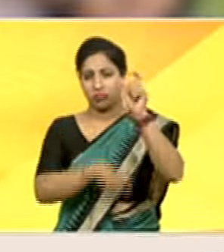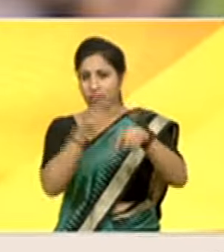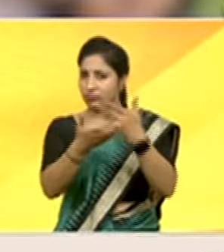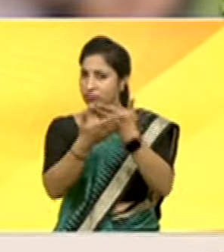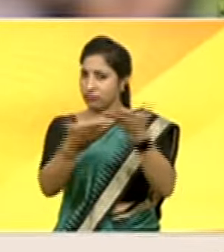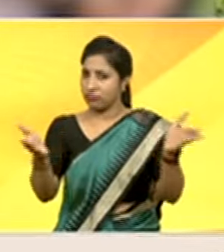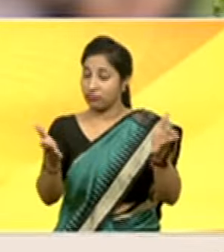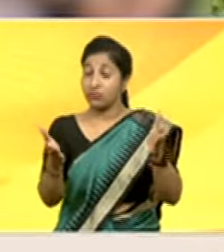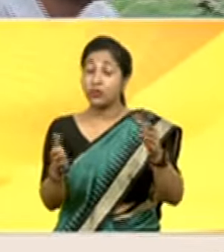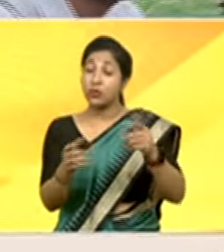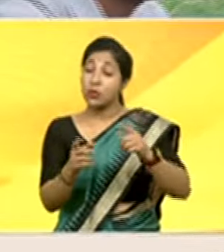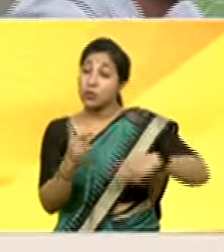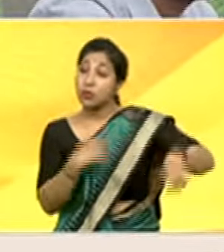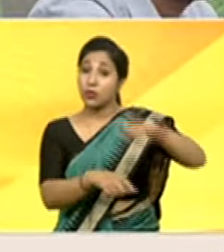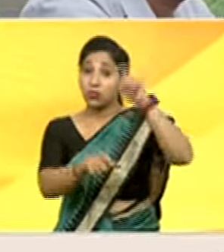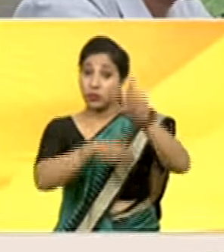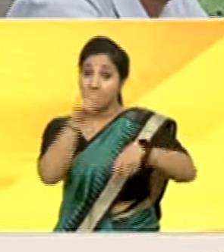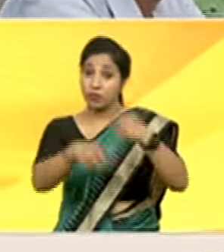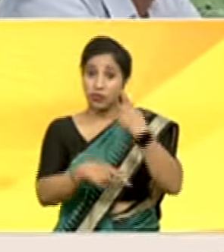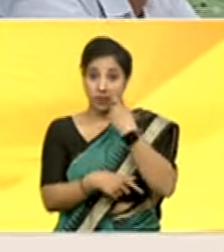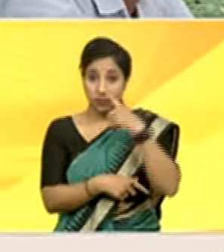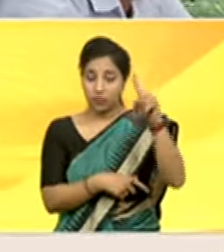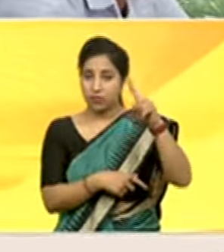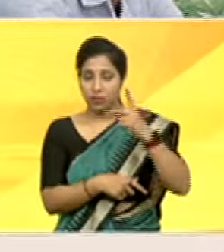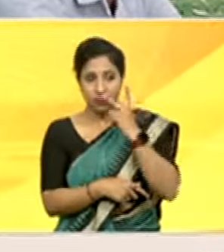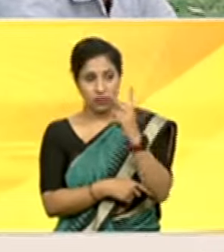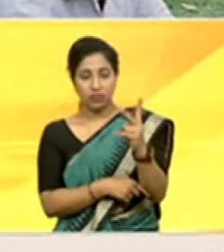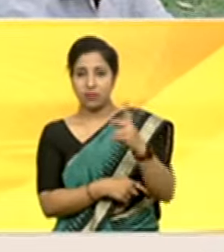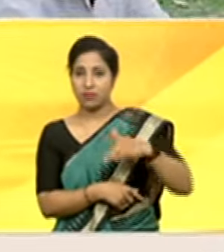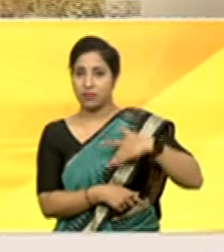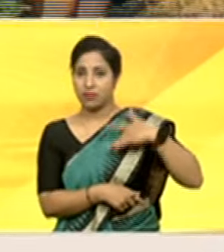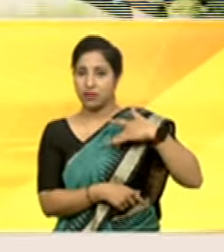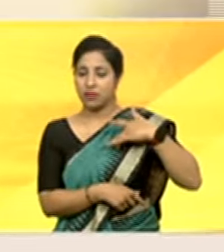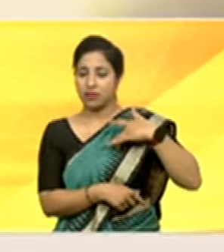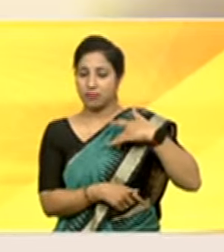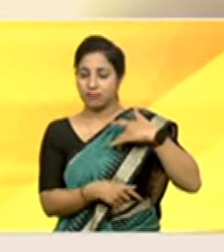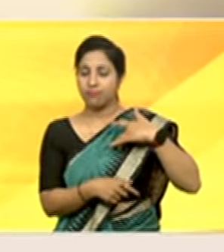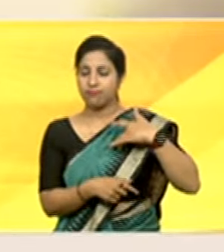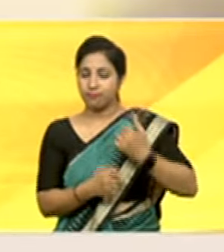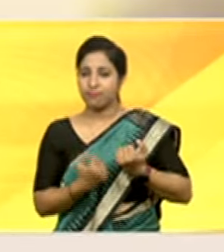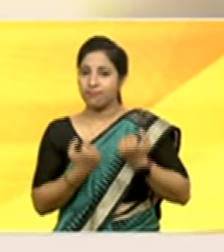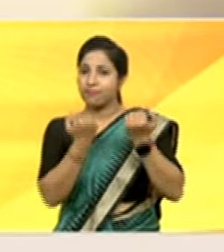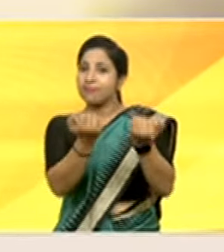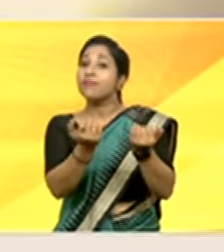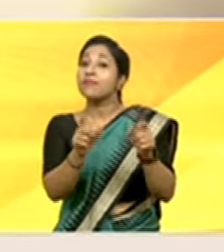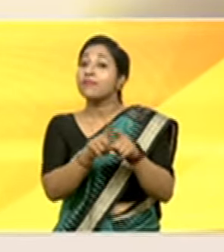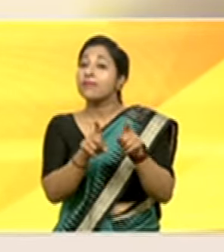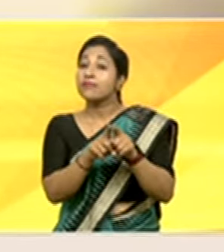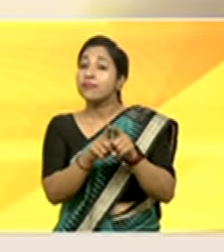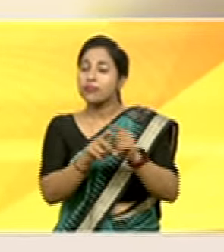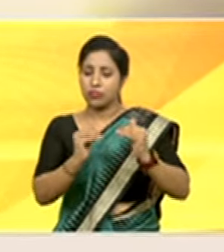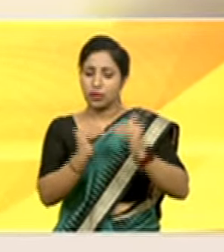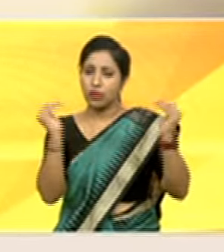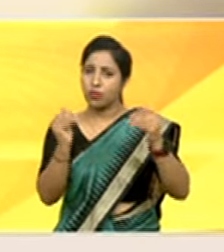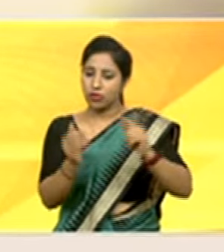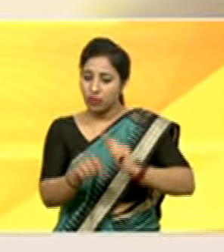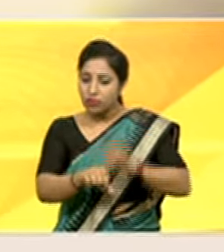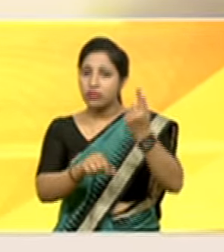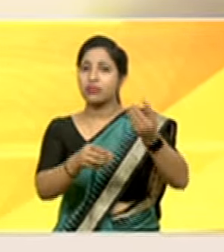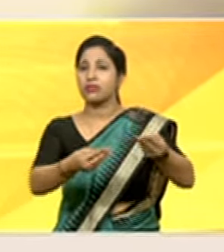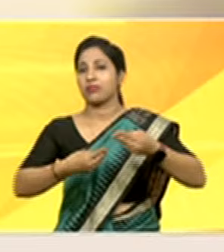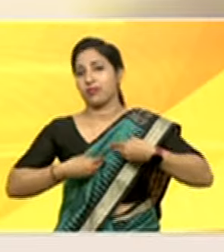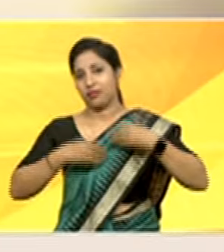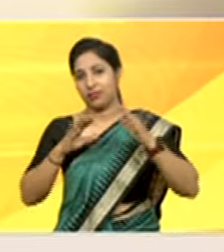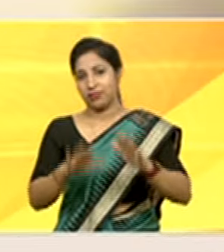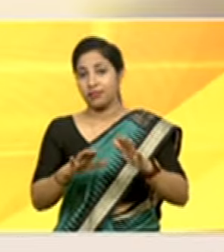सब को मा के प्रती अपना स्नेह जताने का समान अवसर दिया है